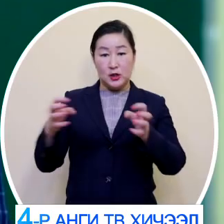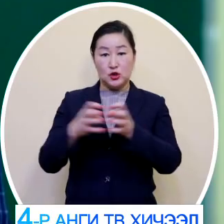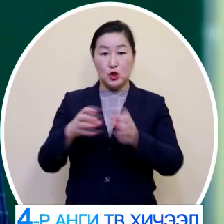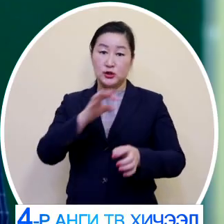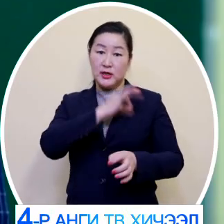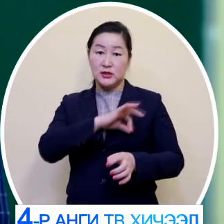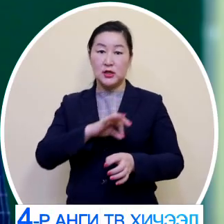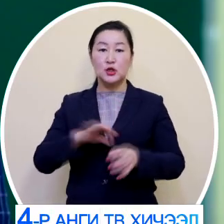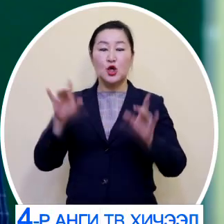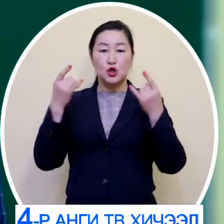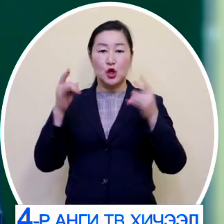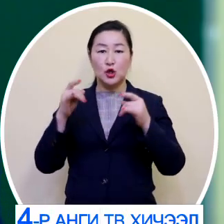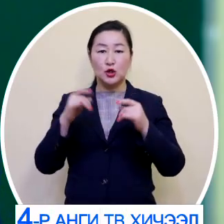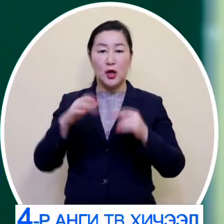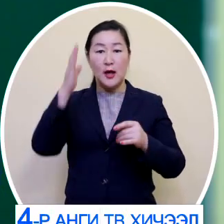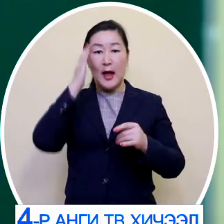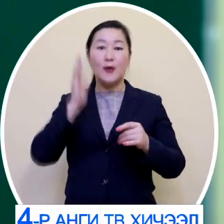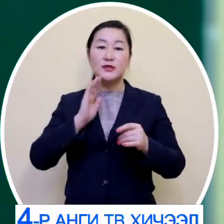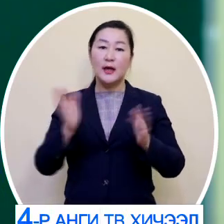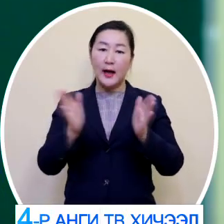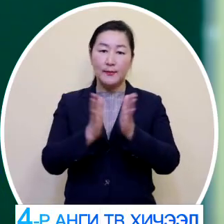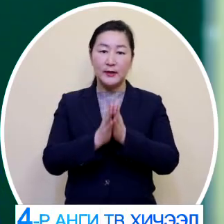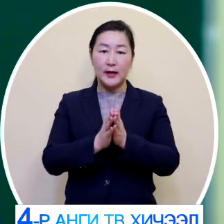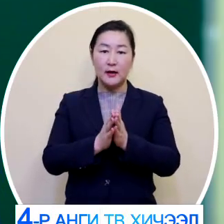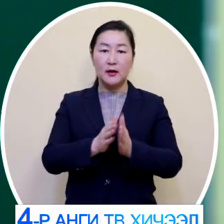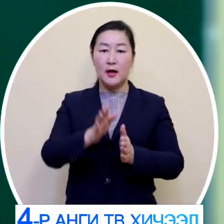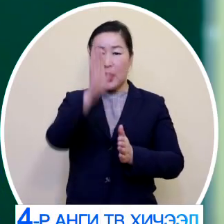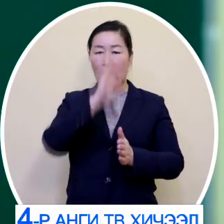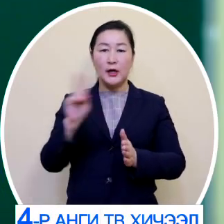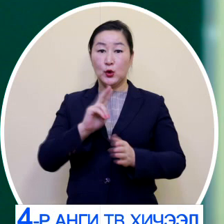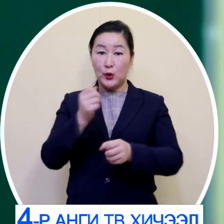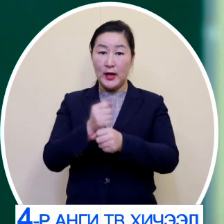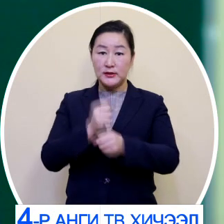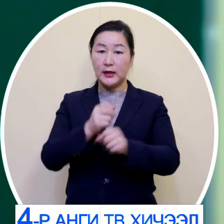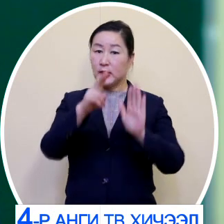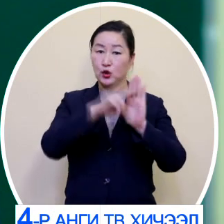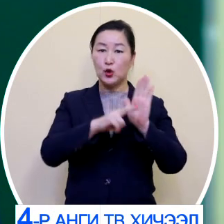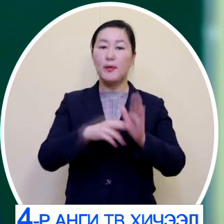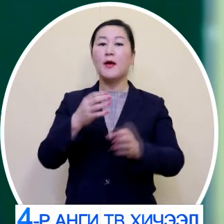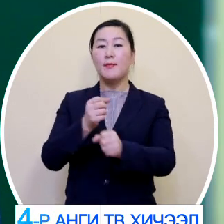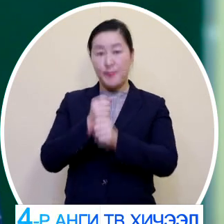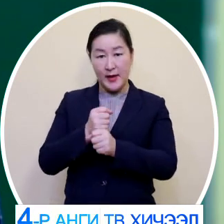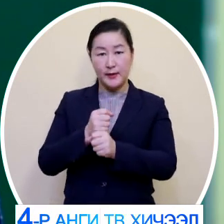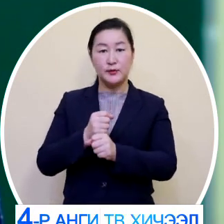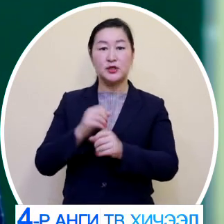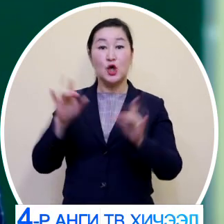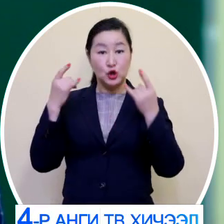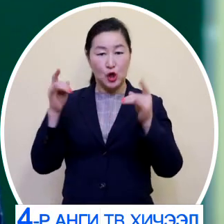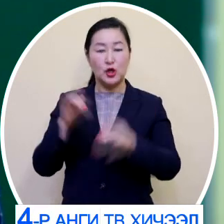Ер нь соронзон ашиглаж тоглохдоо гэр бүлийнхаа хамтаар аюулгүй ажиллагааны дүрмийг баримталж тоглоорой